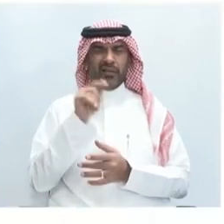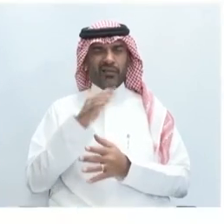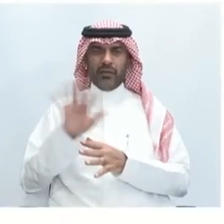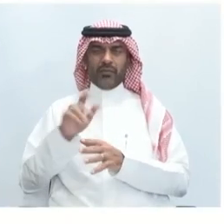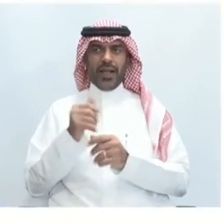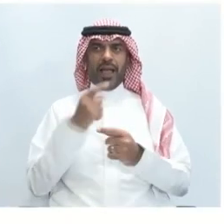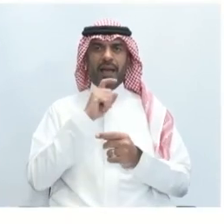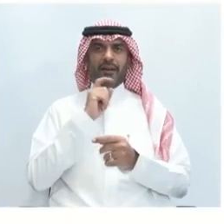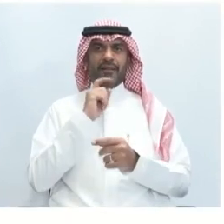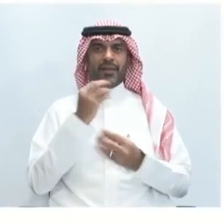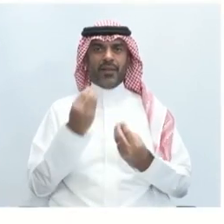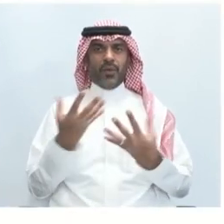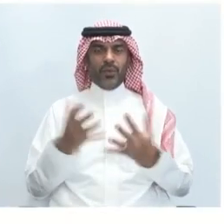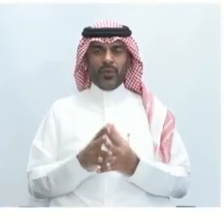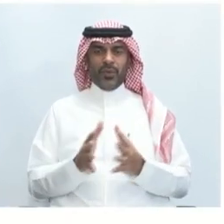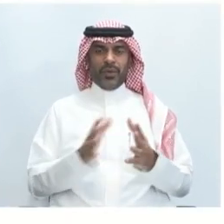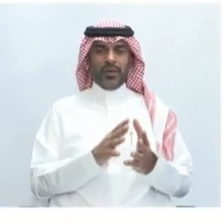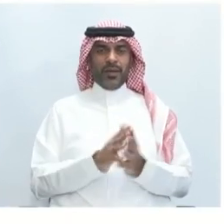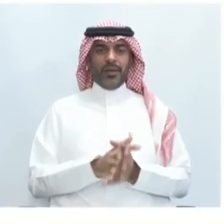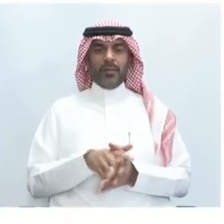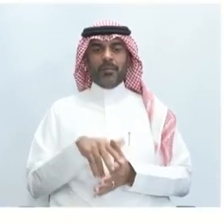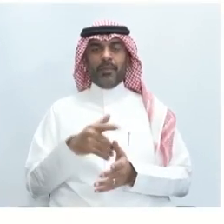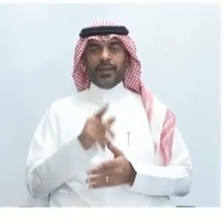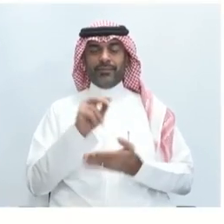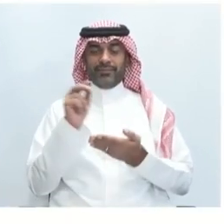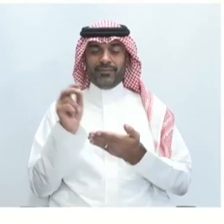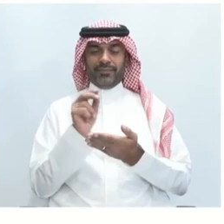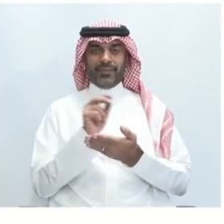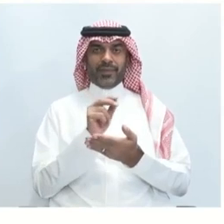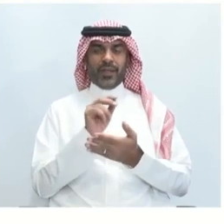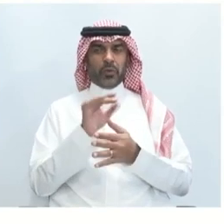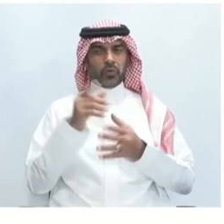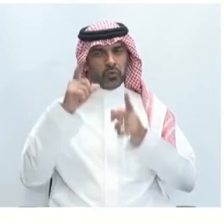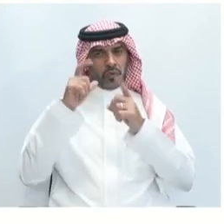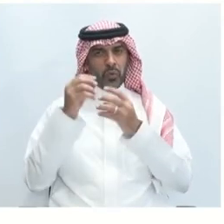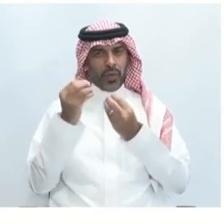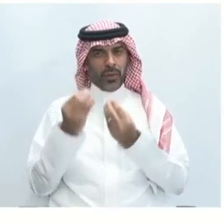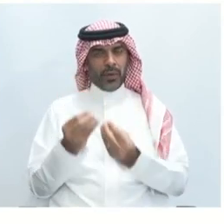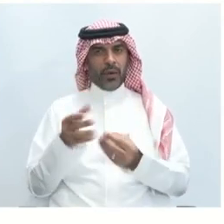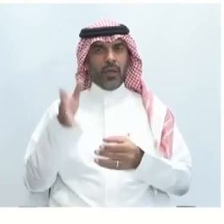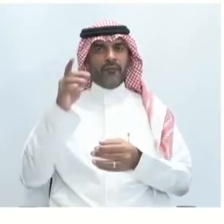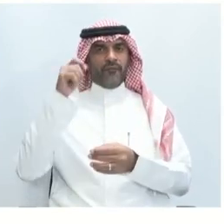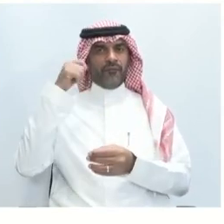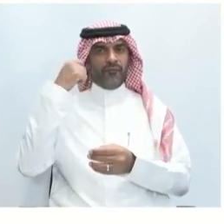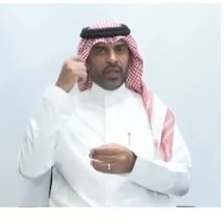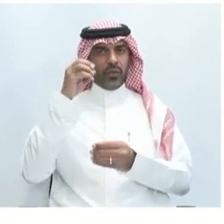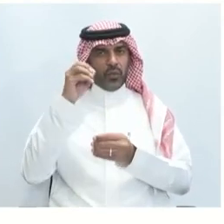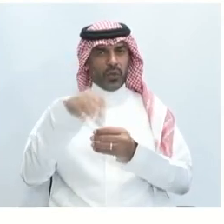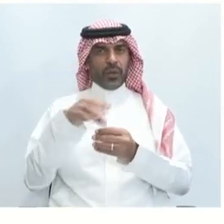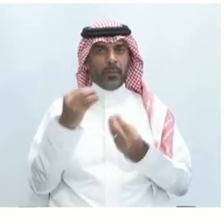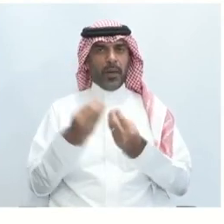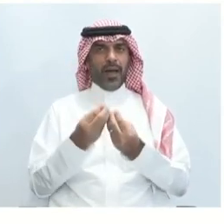ثم بعدها اجعل مشاركاتك مشوقه وذلك من خلال استخدام الصور ومقاطع الفيديو كلما امكن